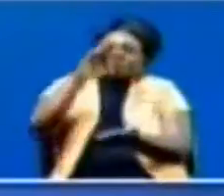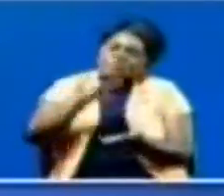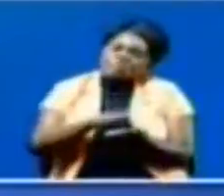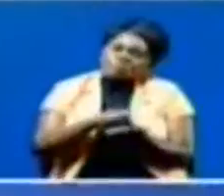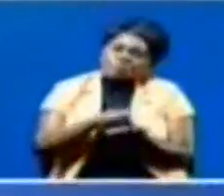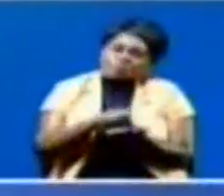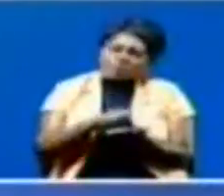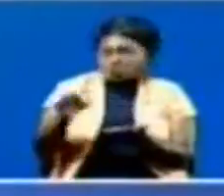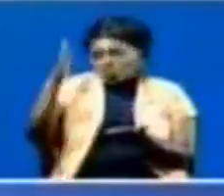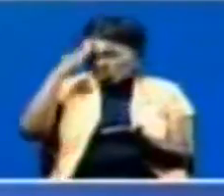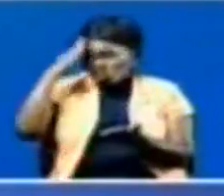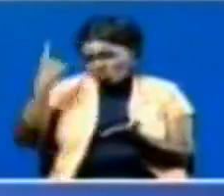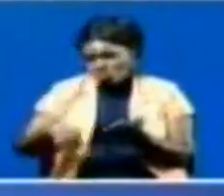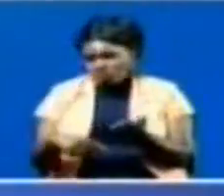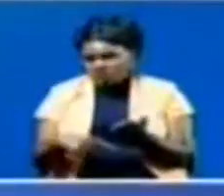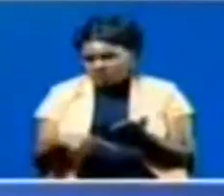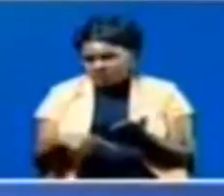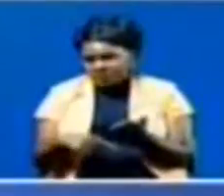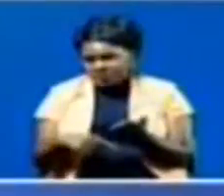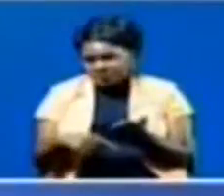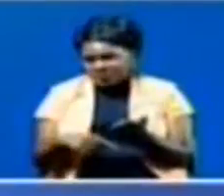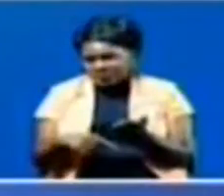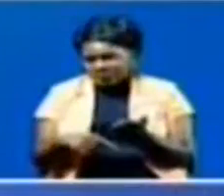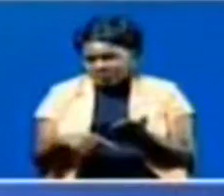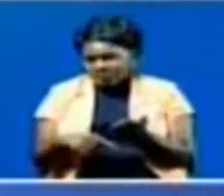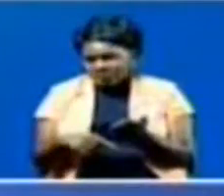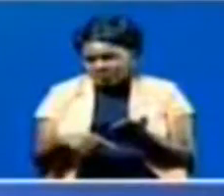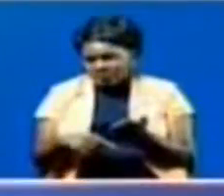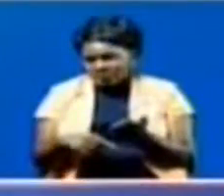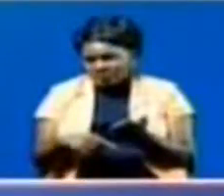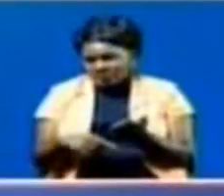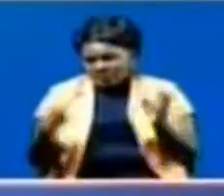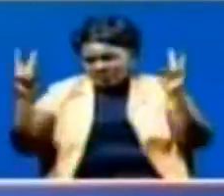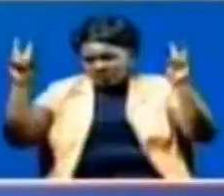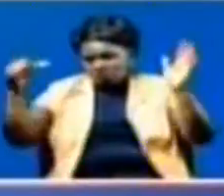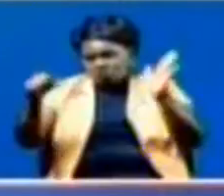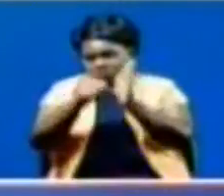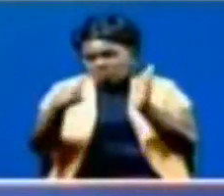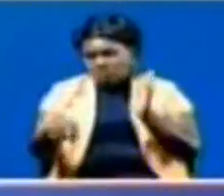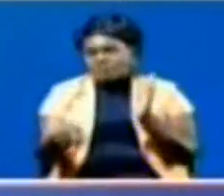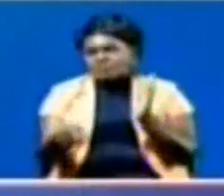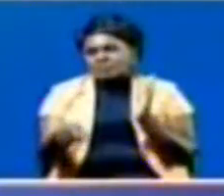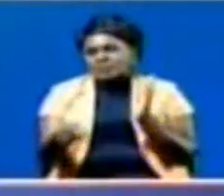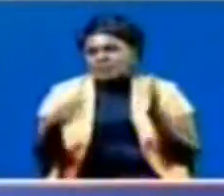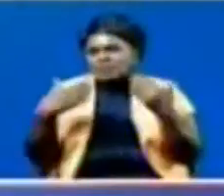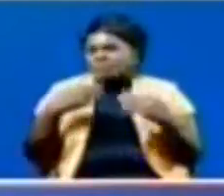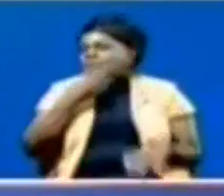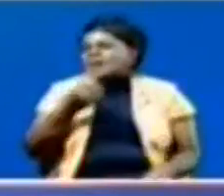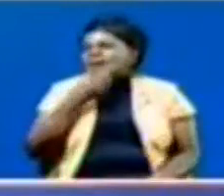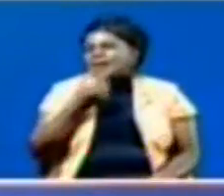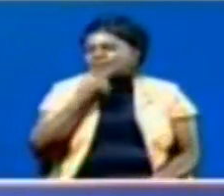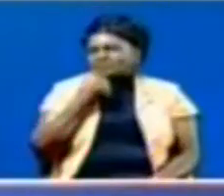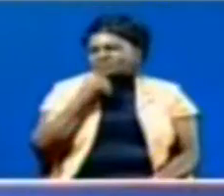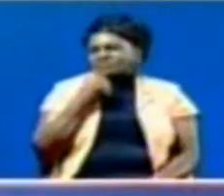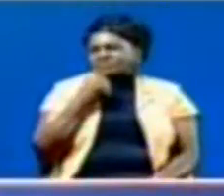ama wajua nini Farida? Kuna kitu hapa, yani hili jambo ni tatizo. Watu wa kike. Ni